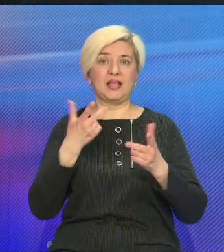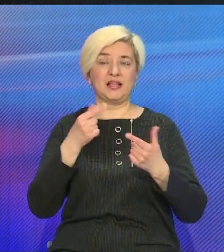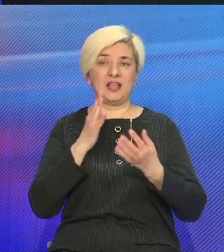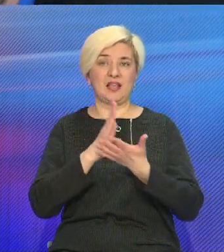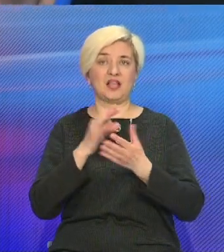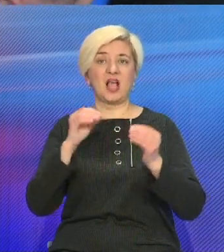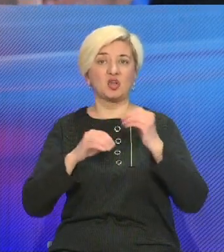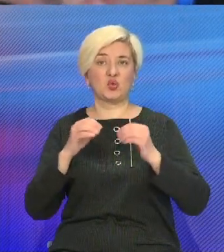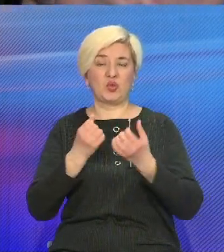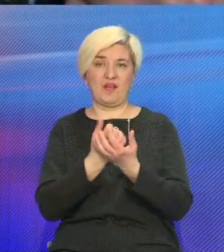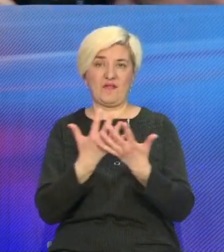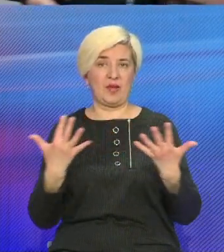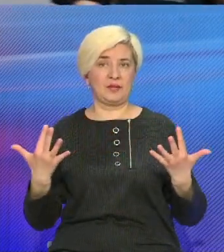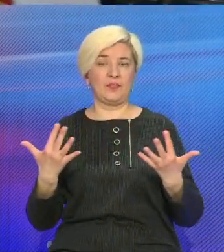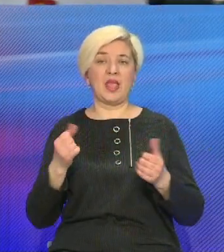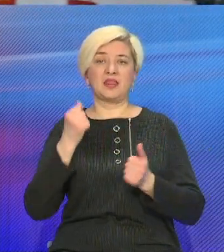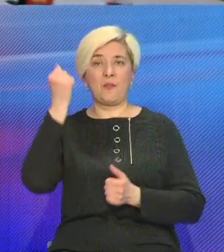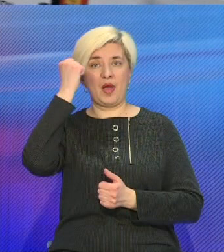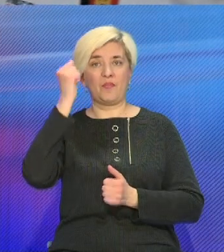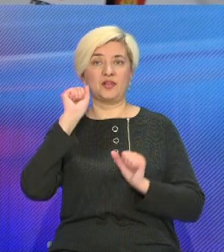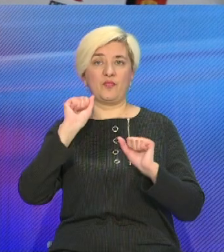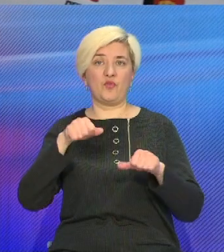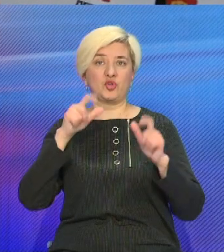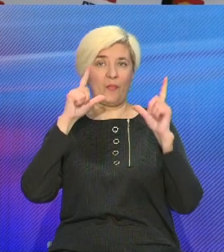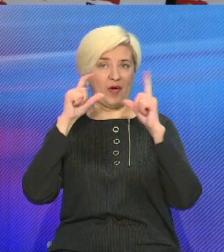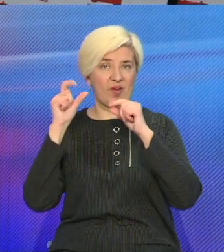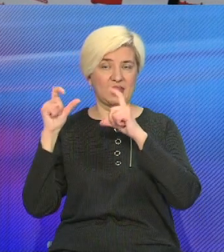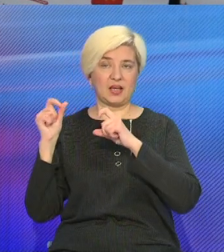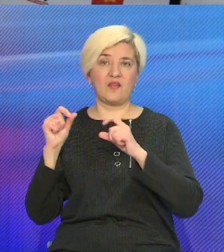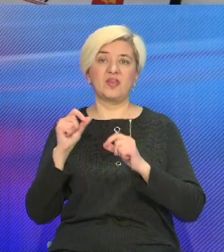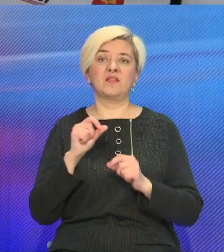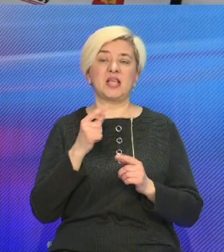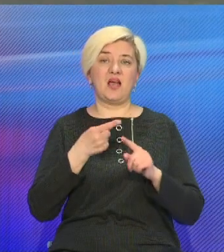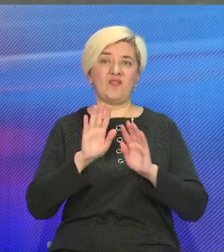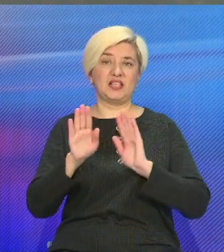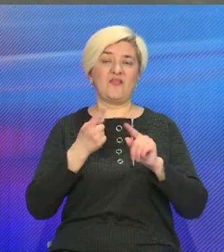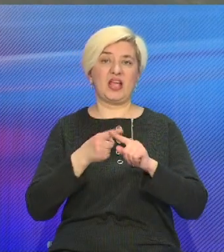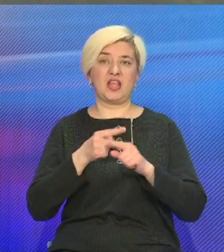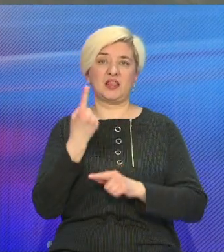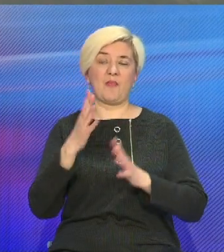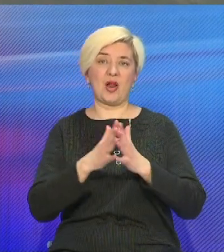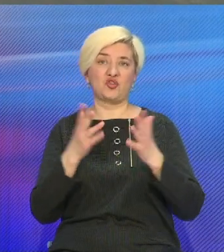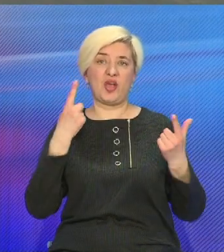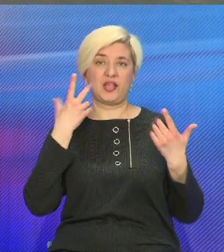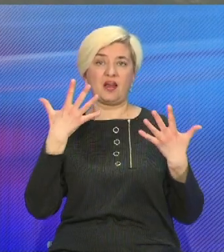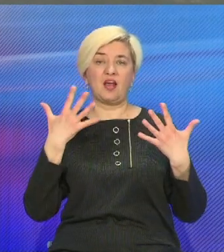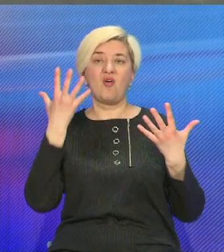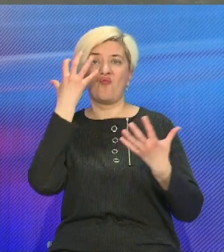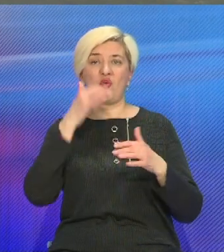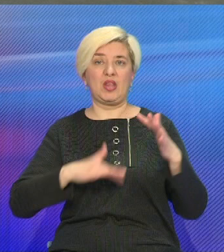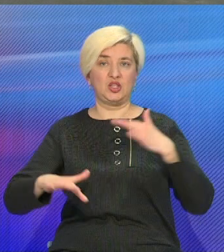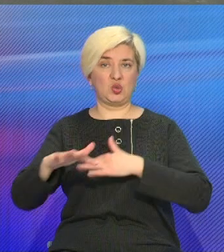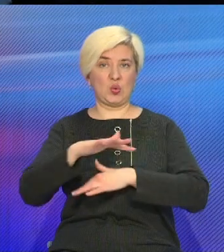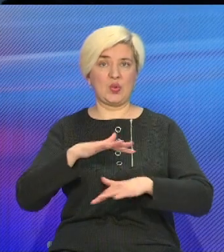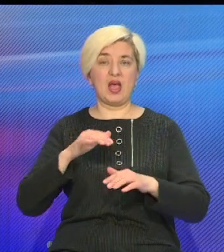На память о путешествии в мир конструктора можно сделать много снимков, так как выставка – это одна большая яркая фотозона. Работать